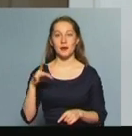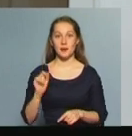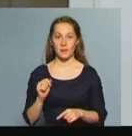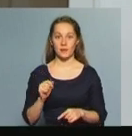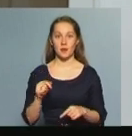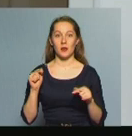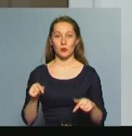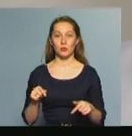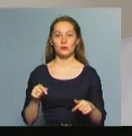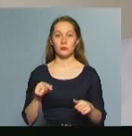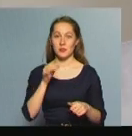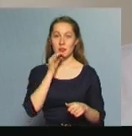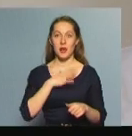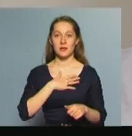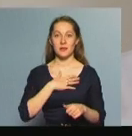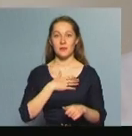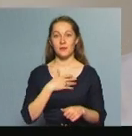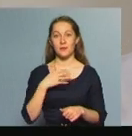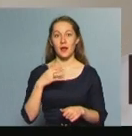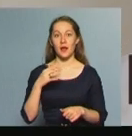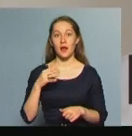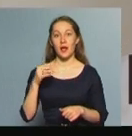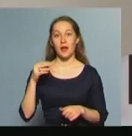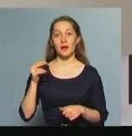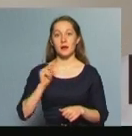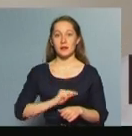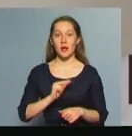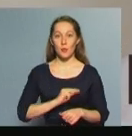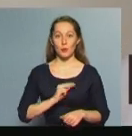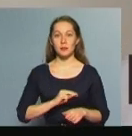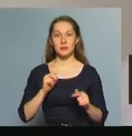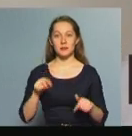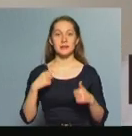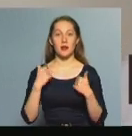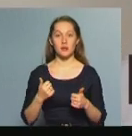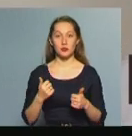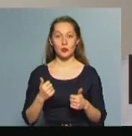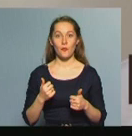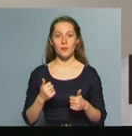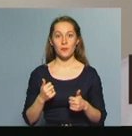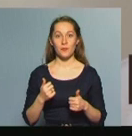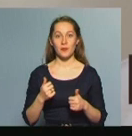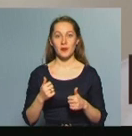на самом деле нам нравится. С новым коллегой работать, ну, хорошо. Он, в принципе,